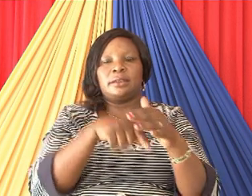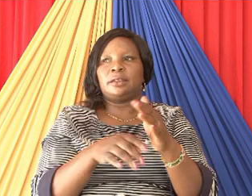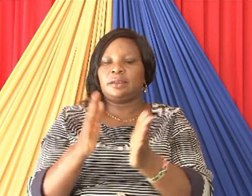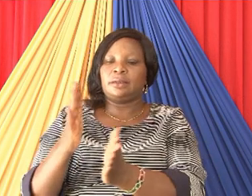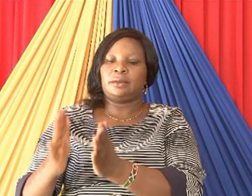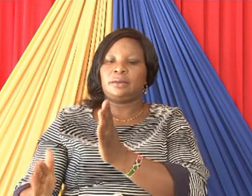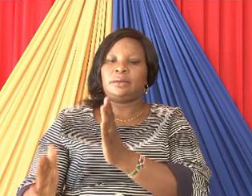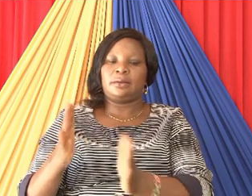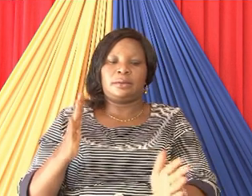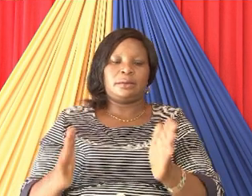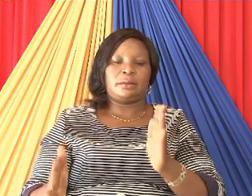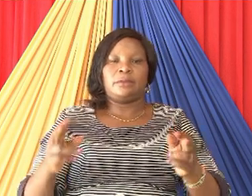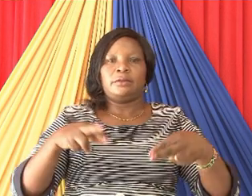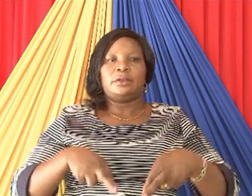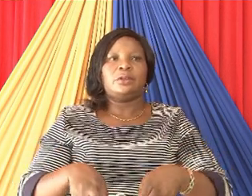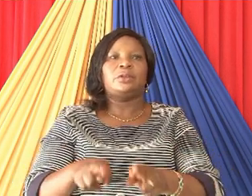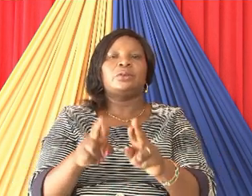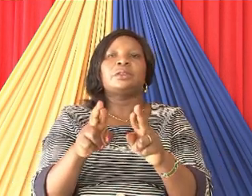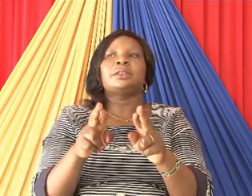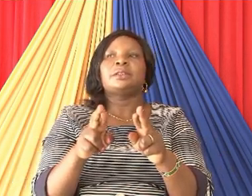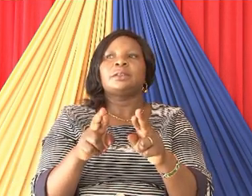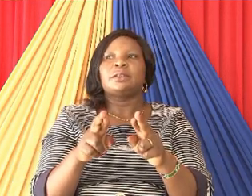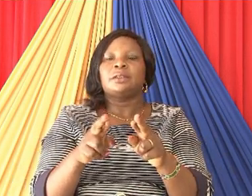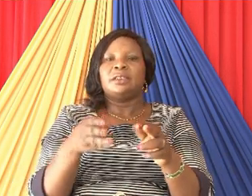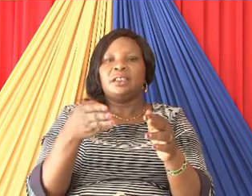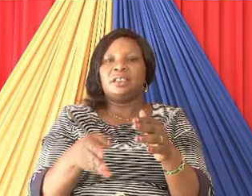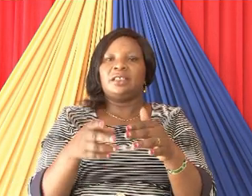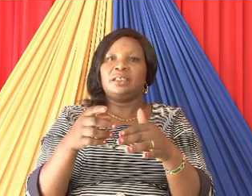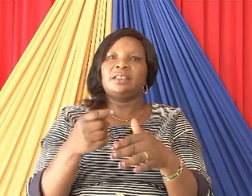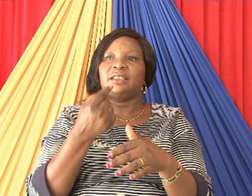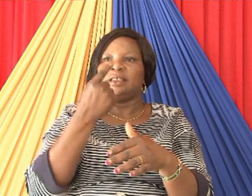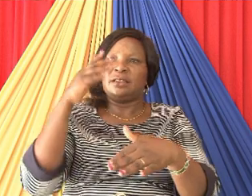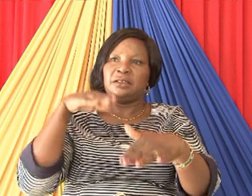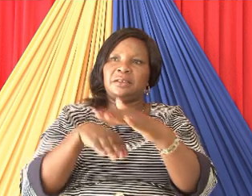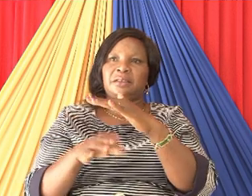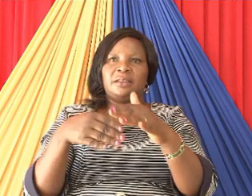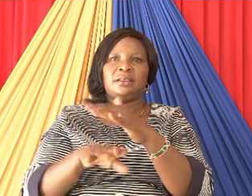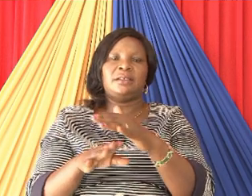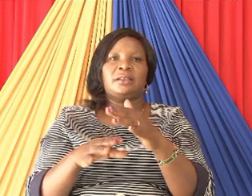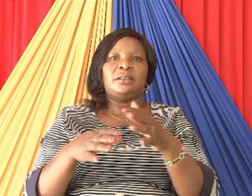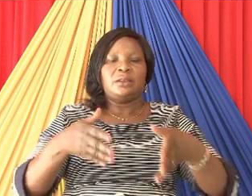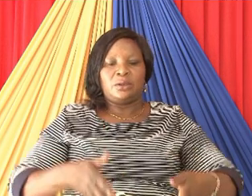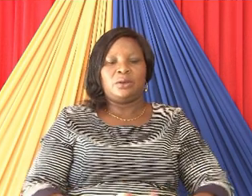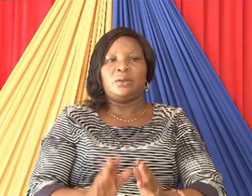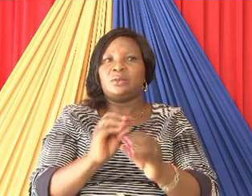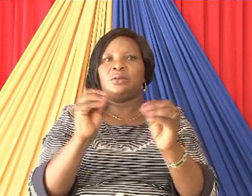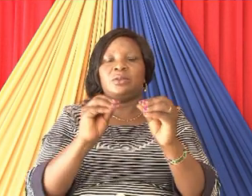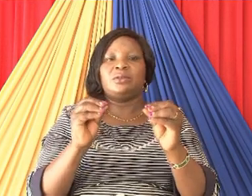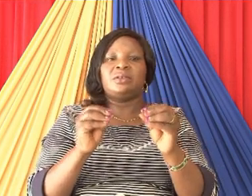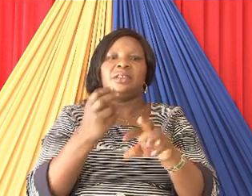barabara. Na hizi mbegu hazikumea sababu zimeanguka mahali ambapo ni